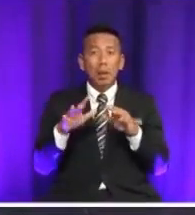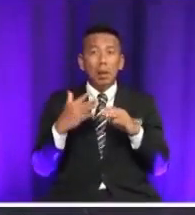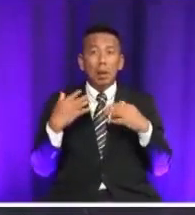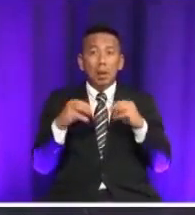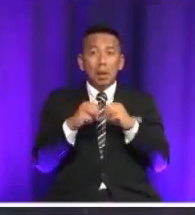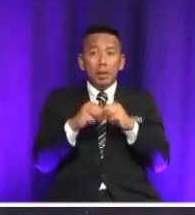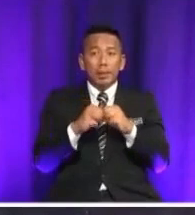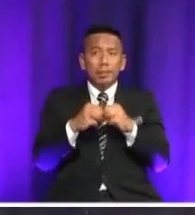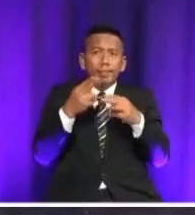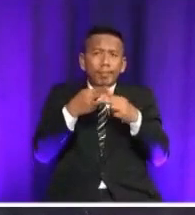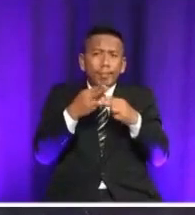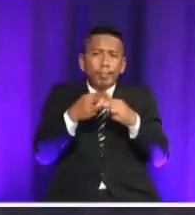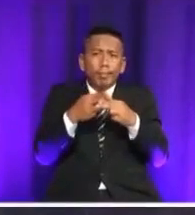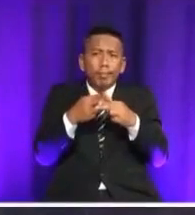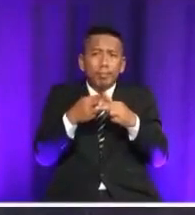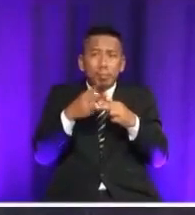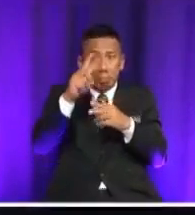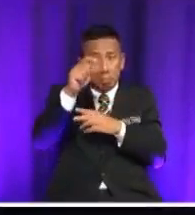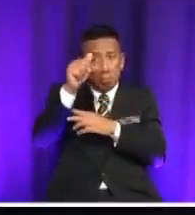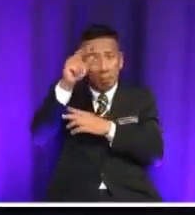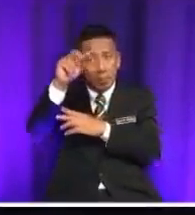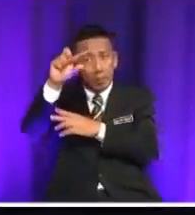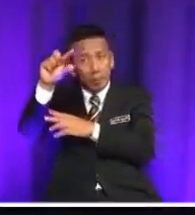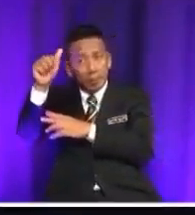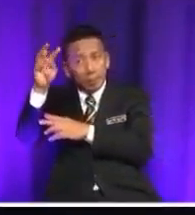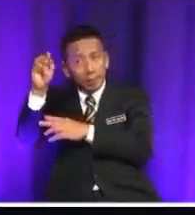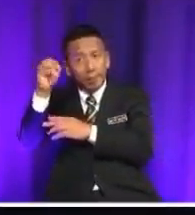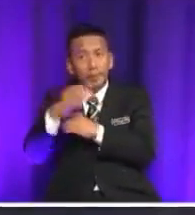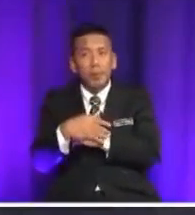nama dia adalah tangga mah Tangerang